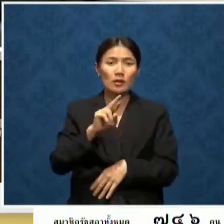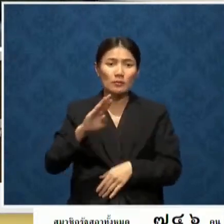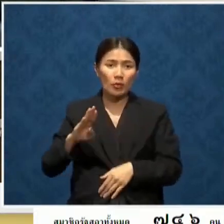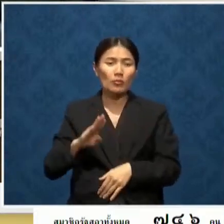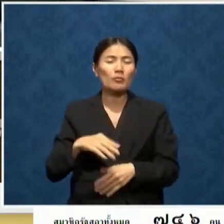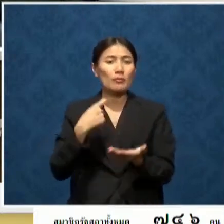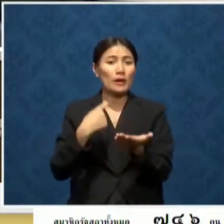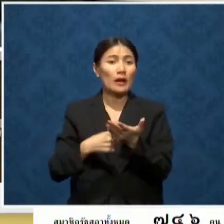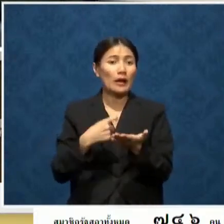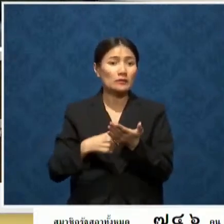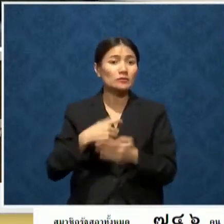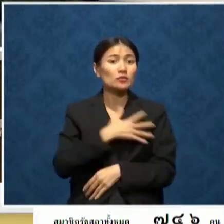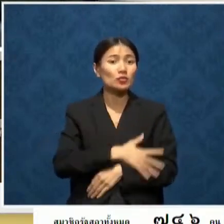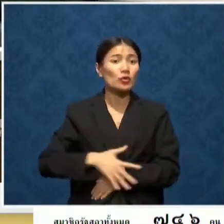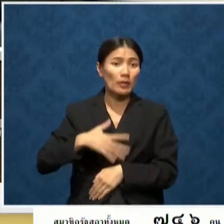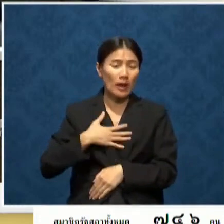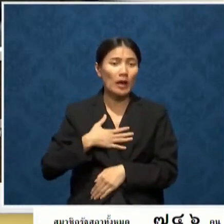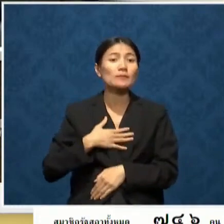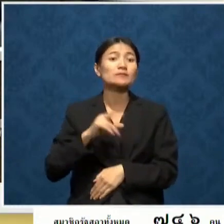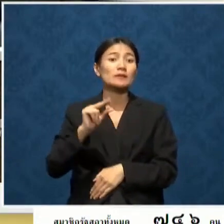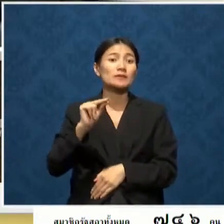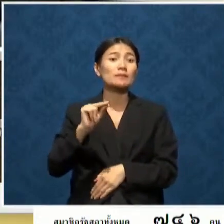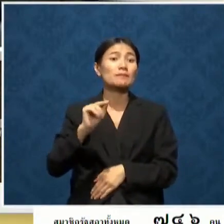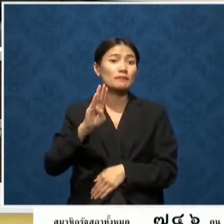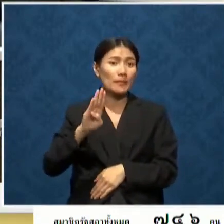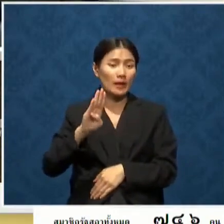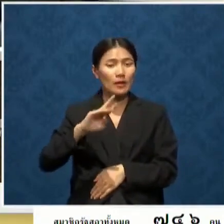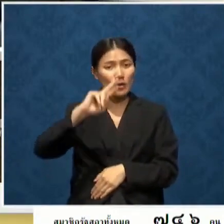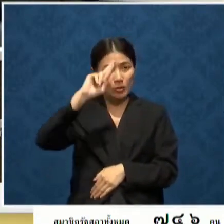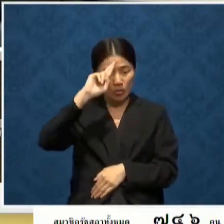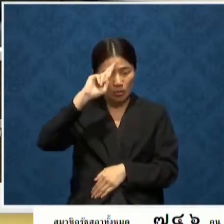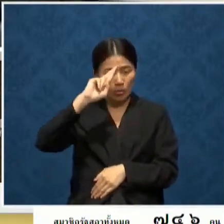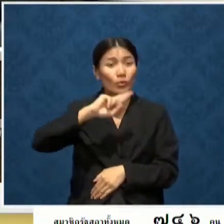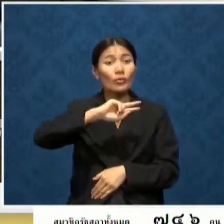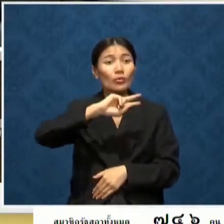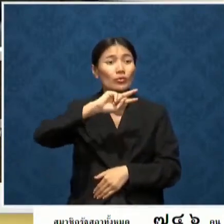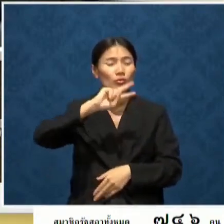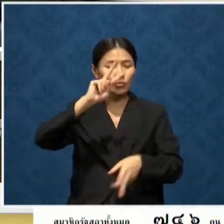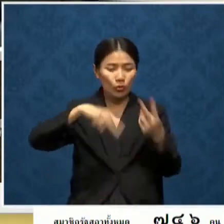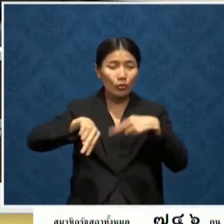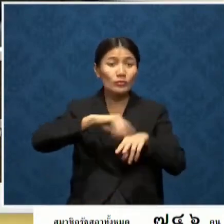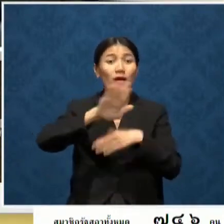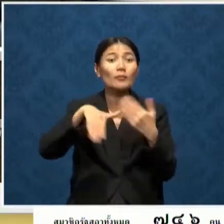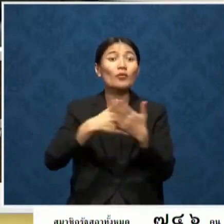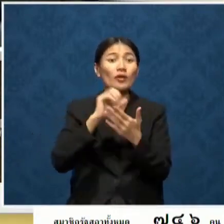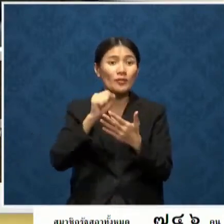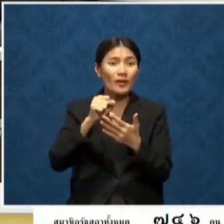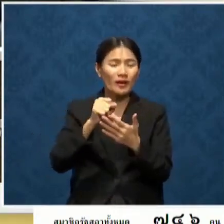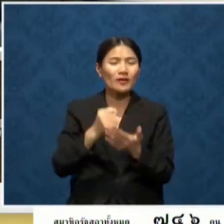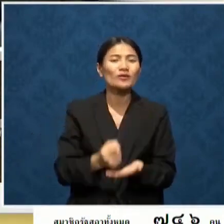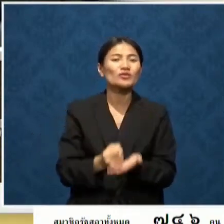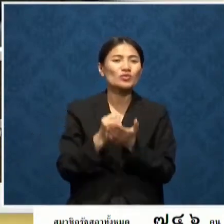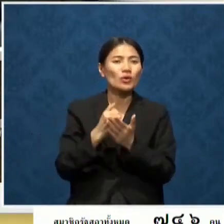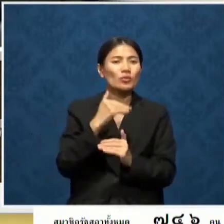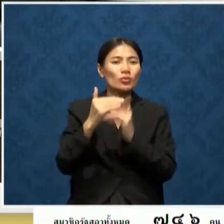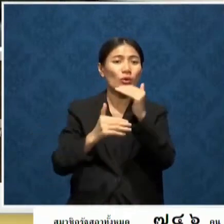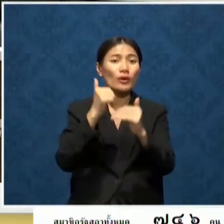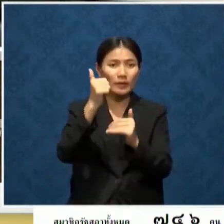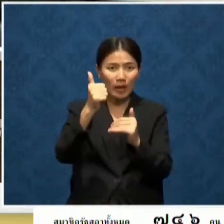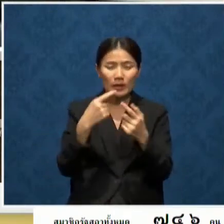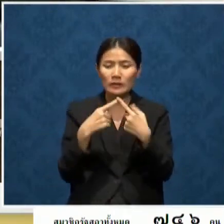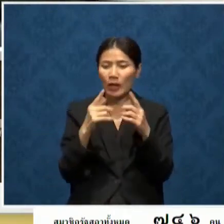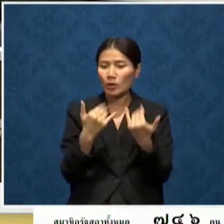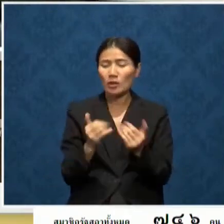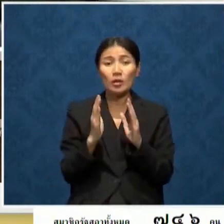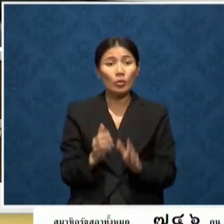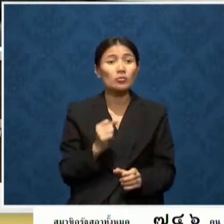หกปกสขภาพทวนหน้าหรอ 30 บรษาทุกโลกและทุนโยบายของท่านเดินต่อได้แต่เชอไครับทุกวันนี้บุคลากรทางคาร